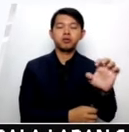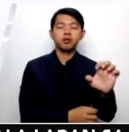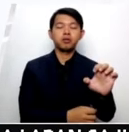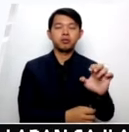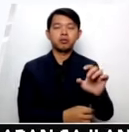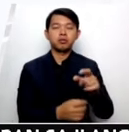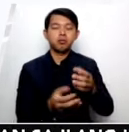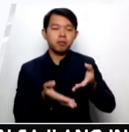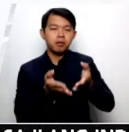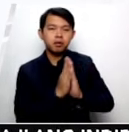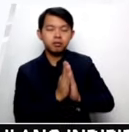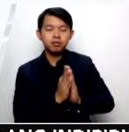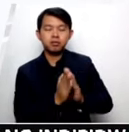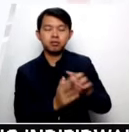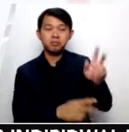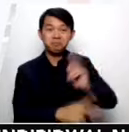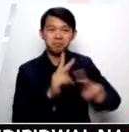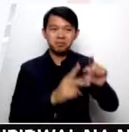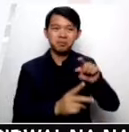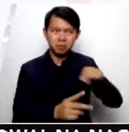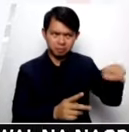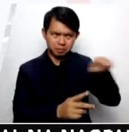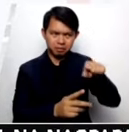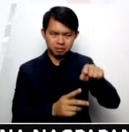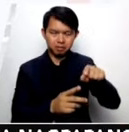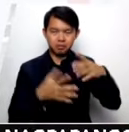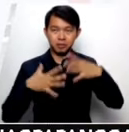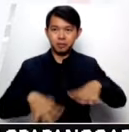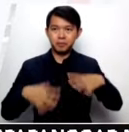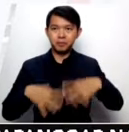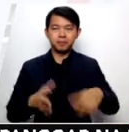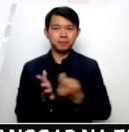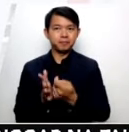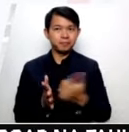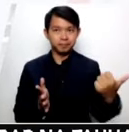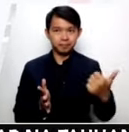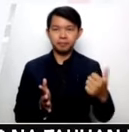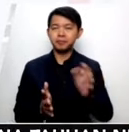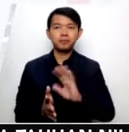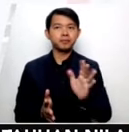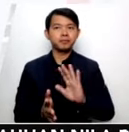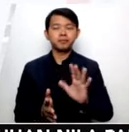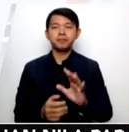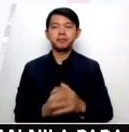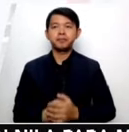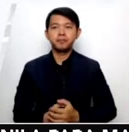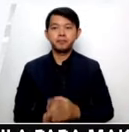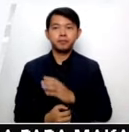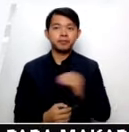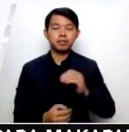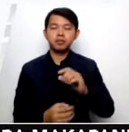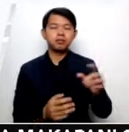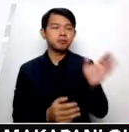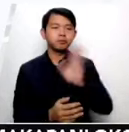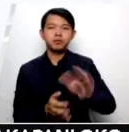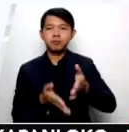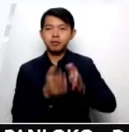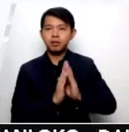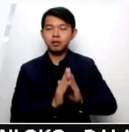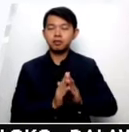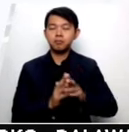nag-o-audition na maghubad hindi rin daw sila kailan man manghihingi ng maseselang litrato sa mga nag-o-audition